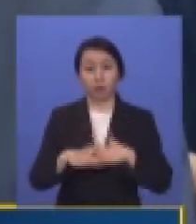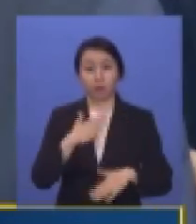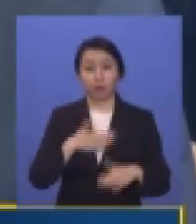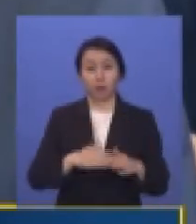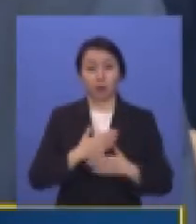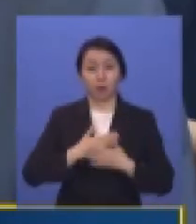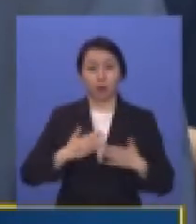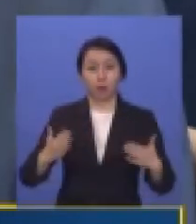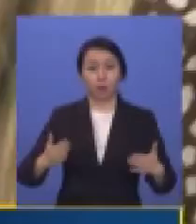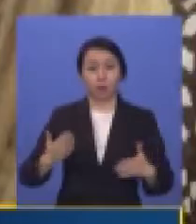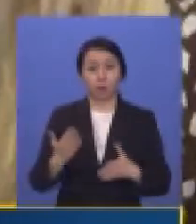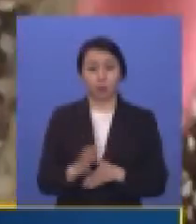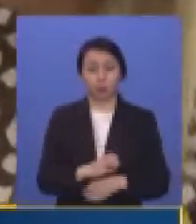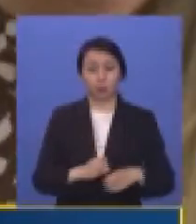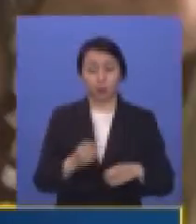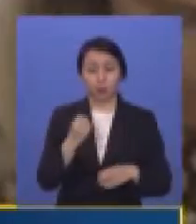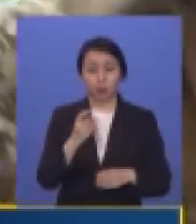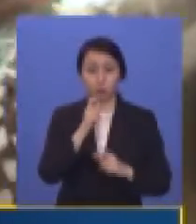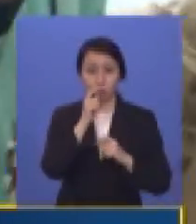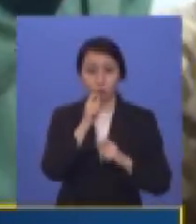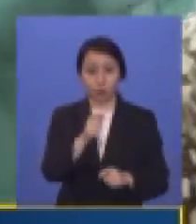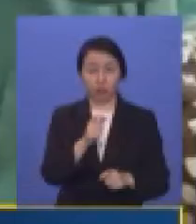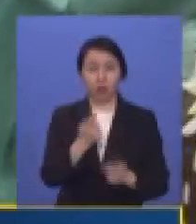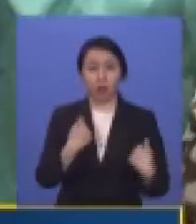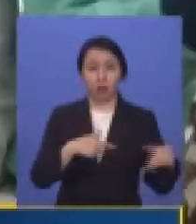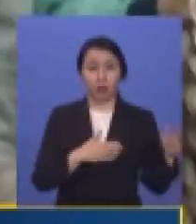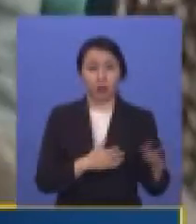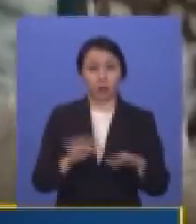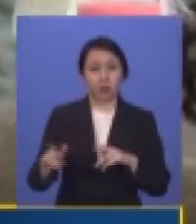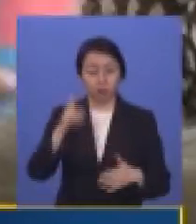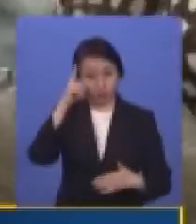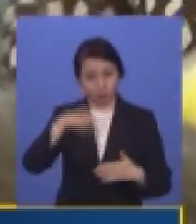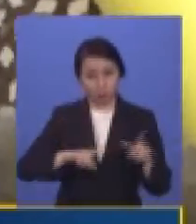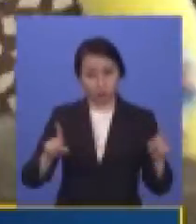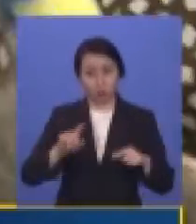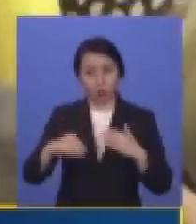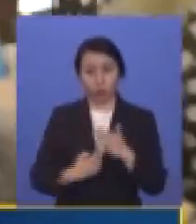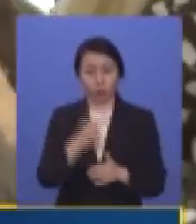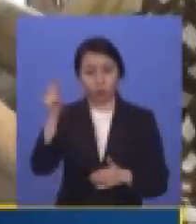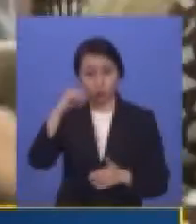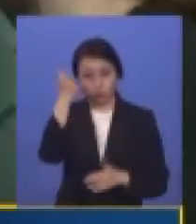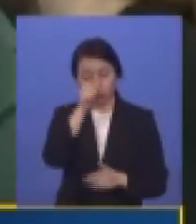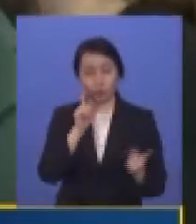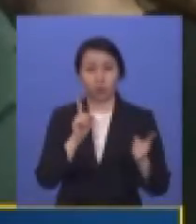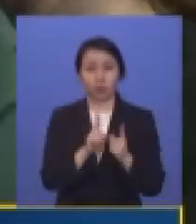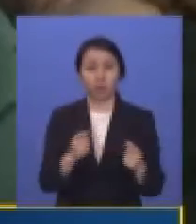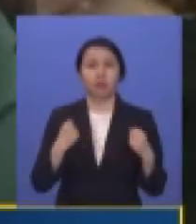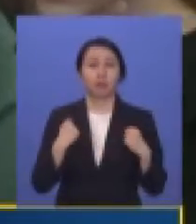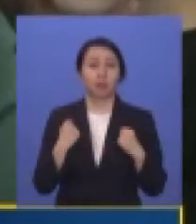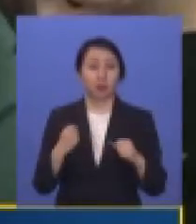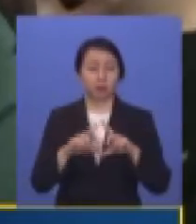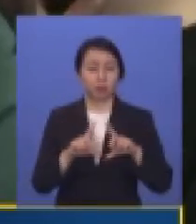получили огромный заряд бодрости, а еще им вручили подарки. Организаторы акции надеются, что новый учебный год дети встретят в спортивной